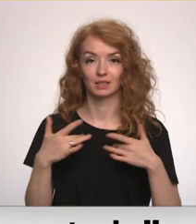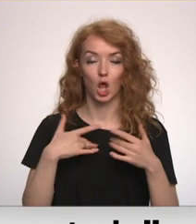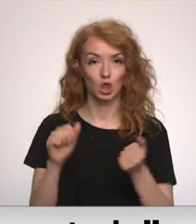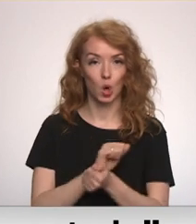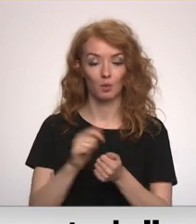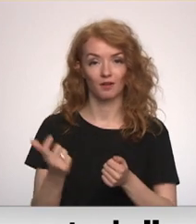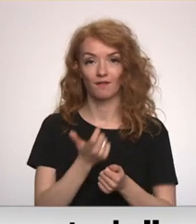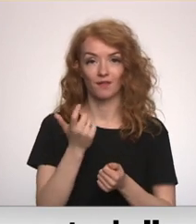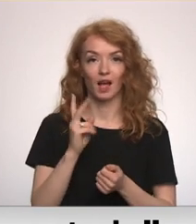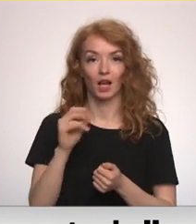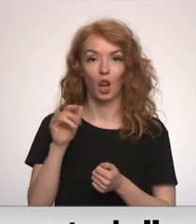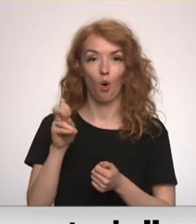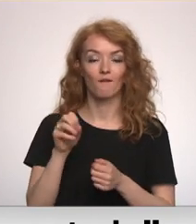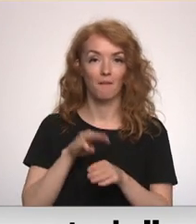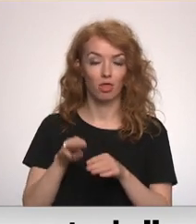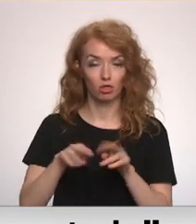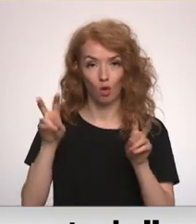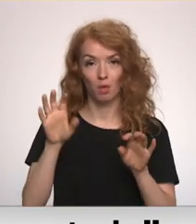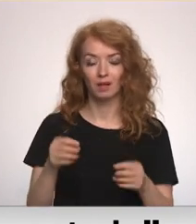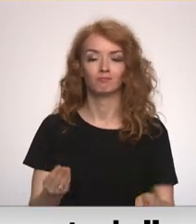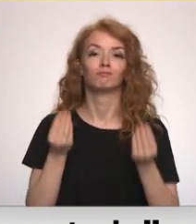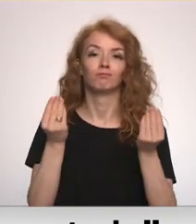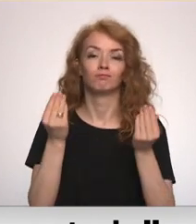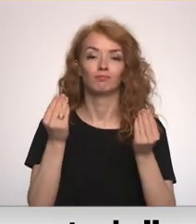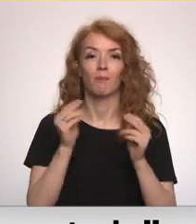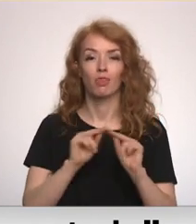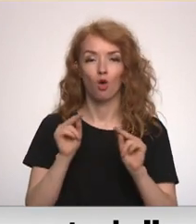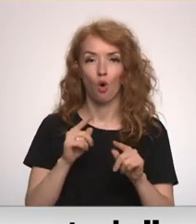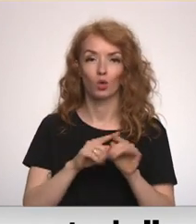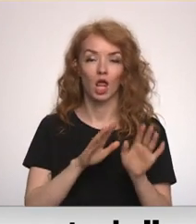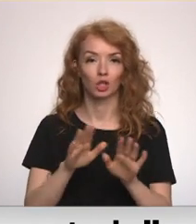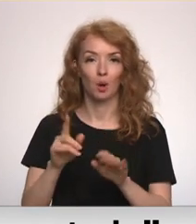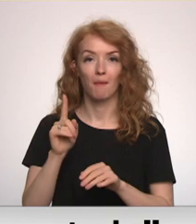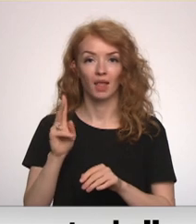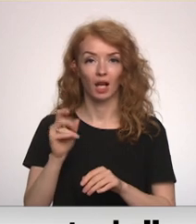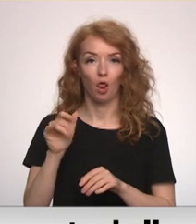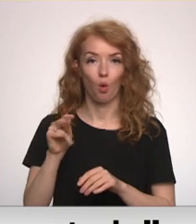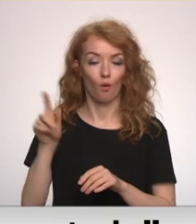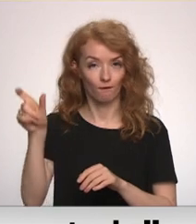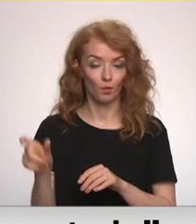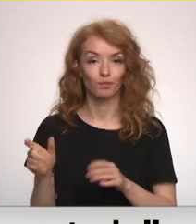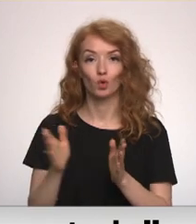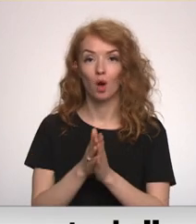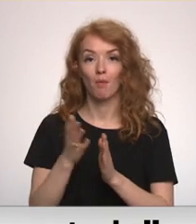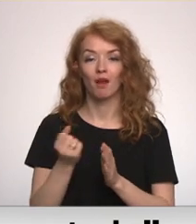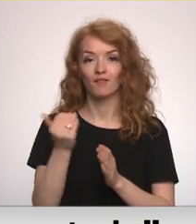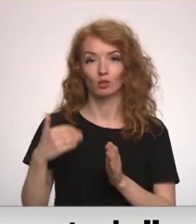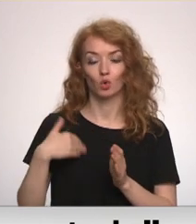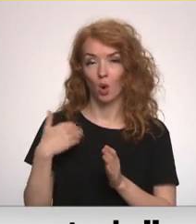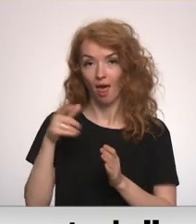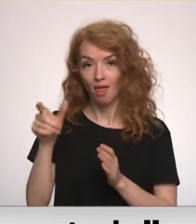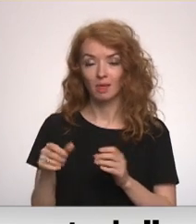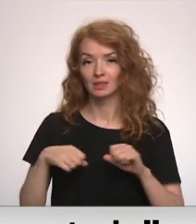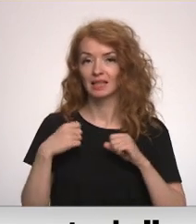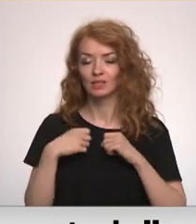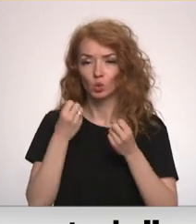filmai Krilova metode par izcilo režisoru un pedagogu Pēteru Krilovu. Tās veidotāji kopā ar Pēteru Krilova audzēkņiem centīsies